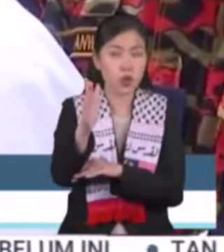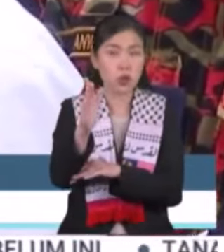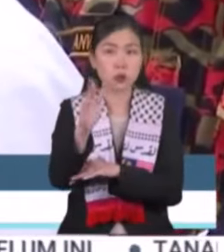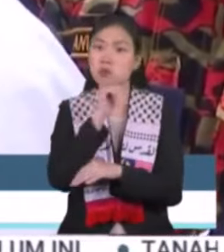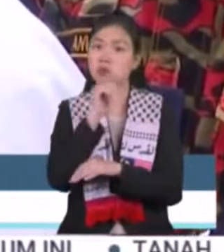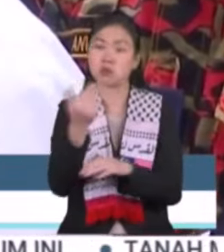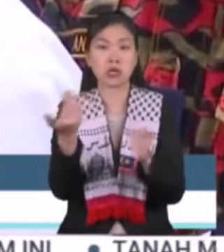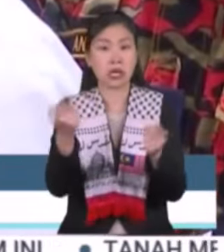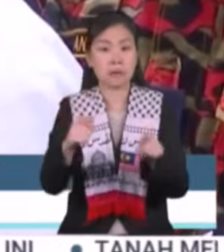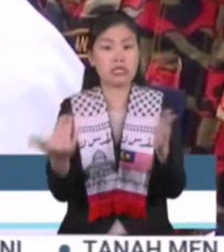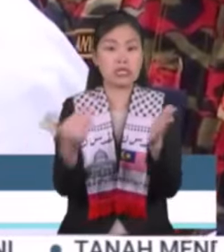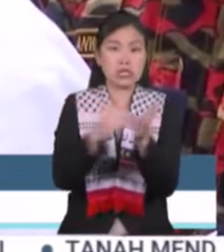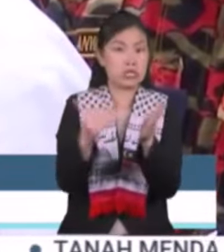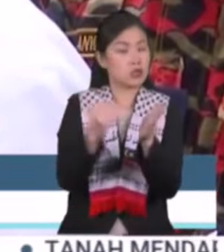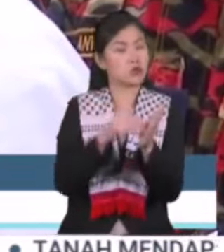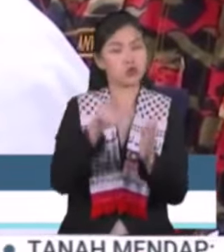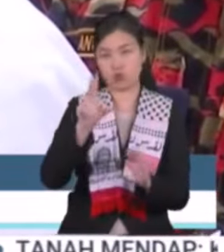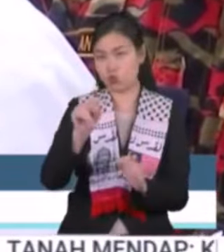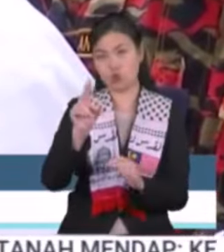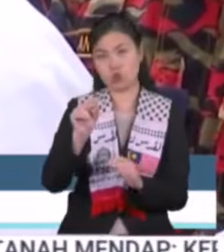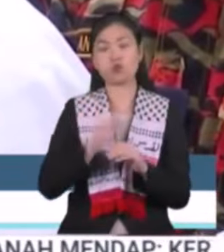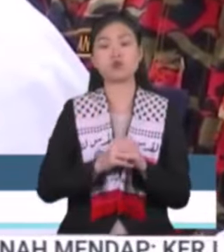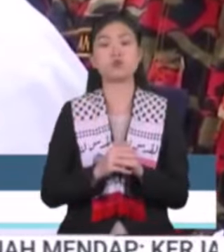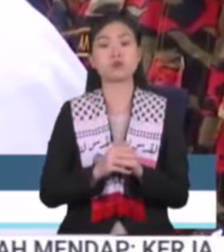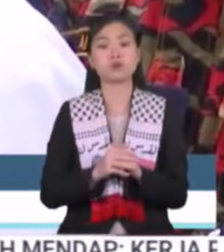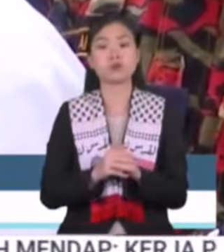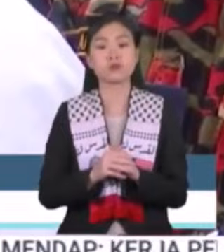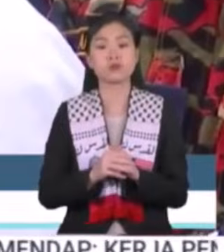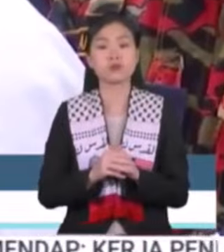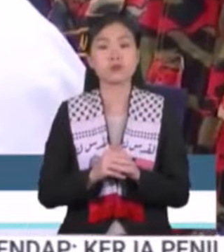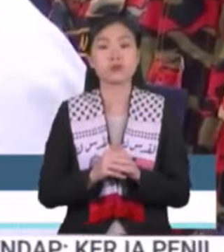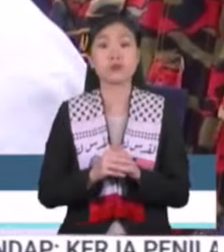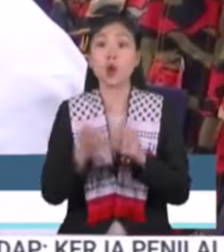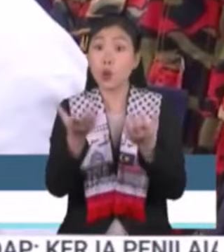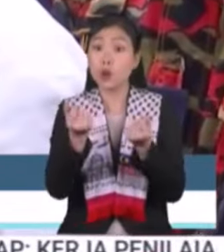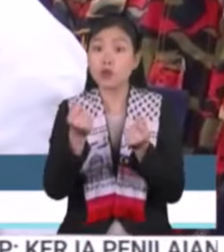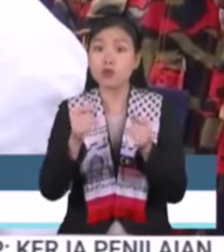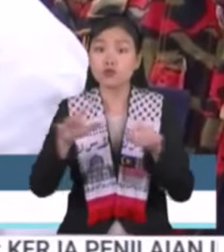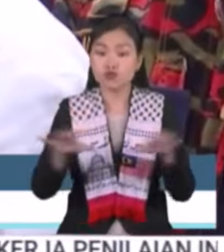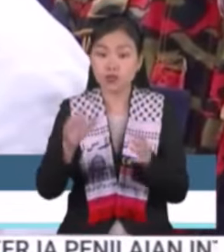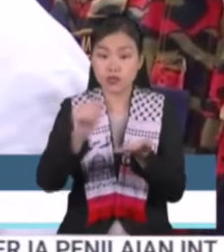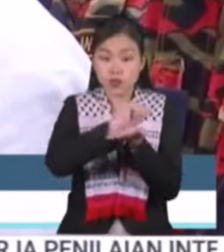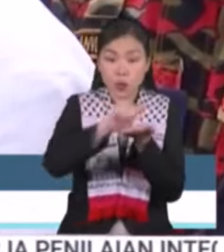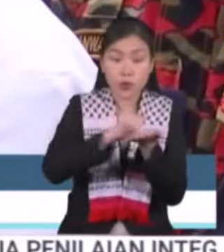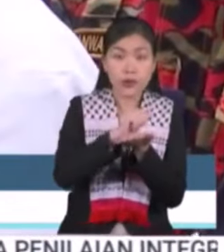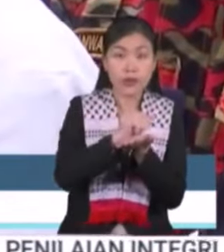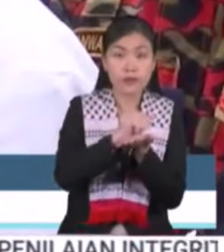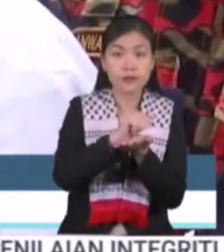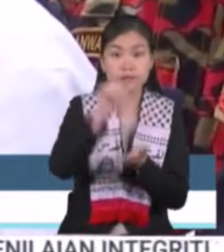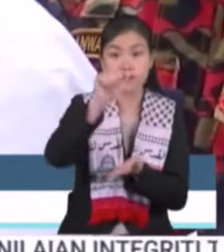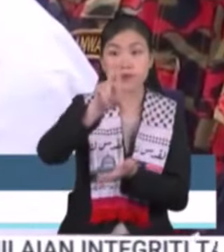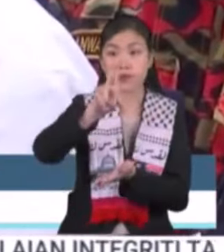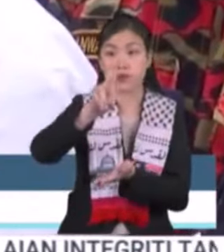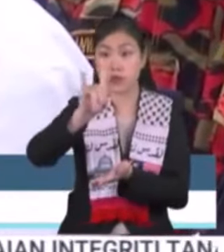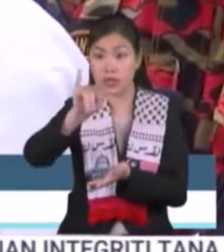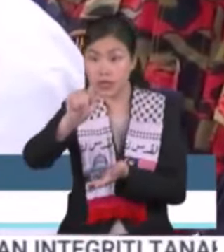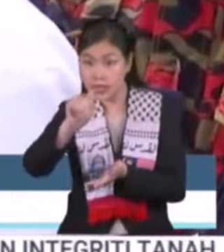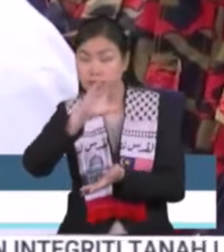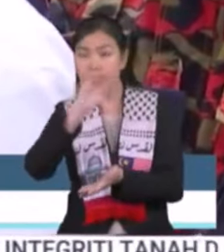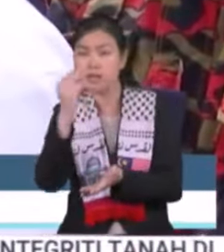akan berulang lagi perkara begini, untuk kita buat audit dan juga melihat